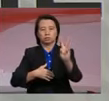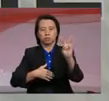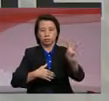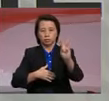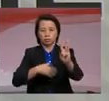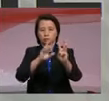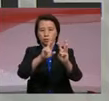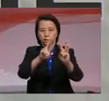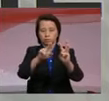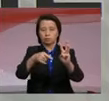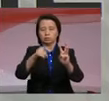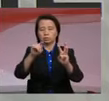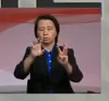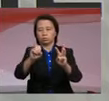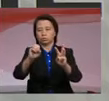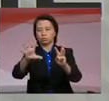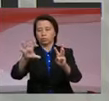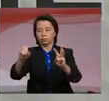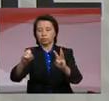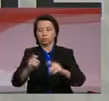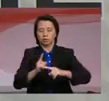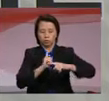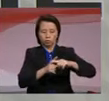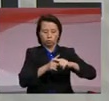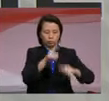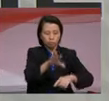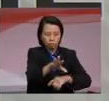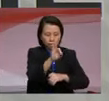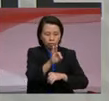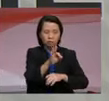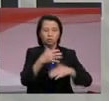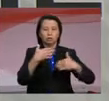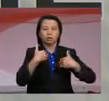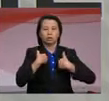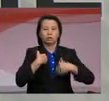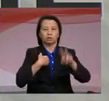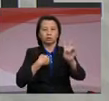66,050 individu. Jumlah kes positif yang dikesan adalah